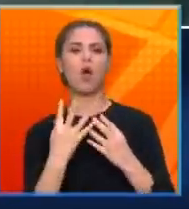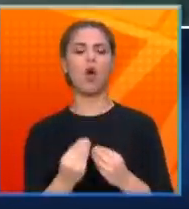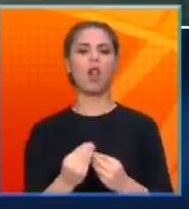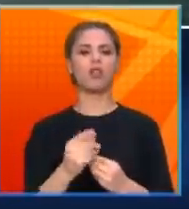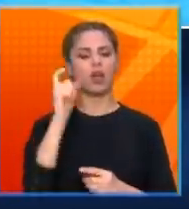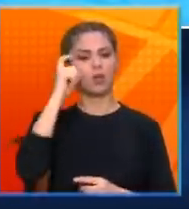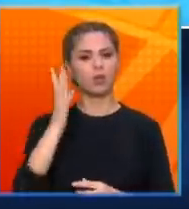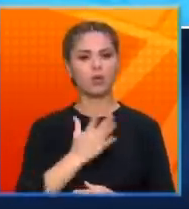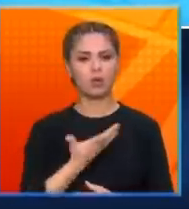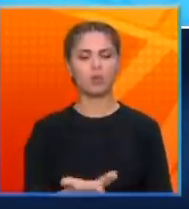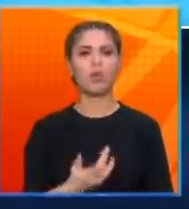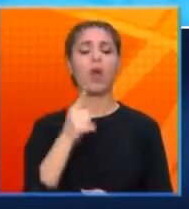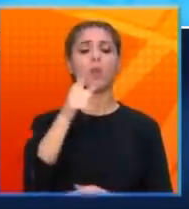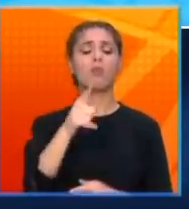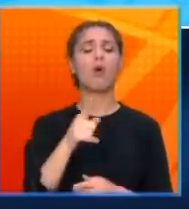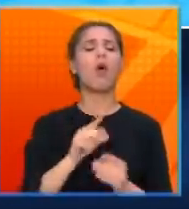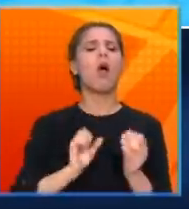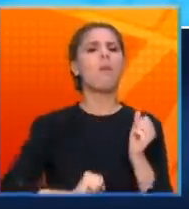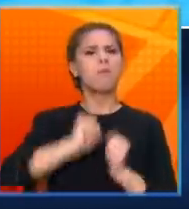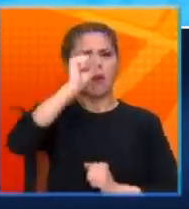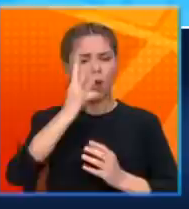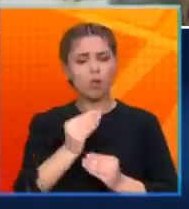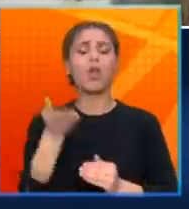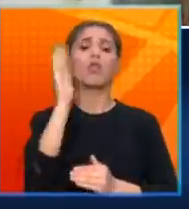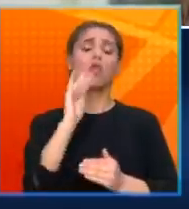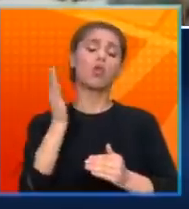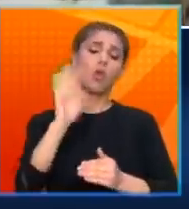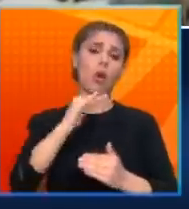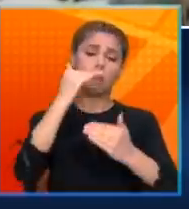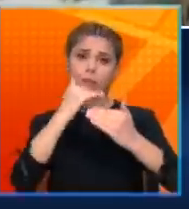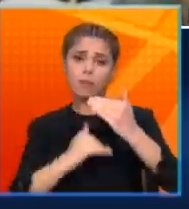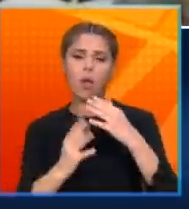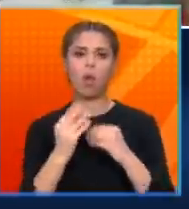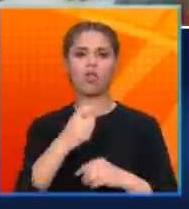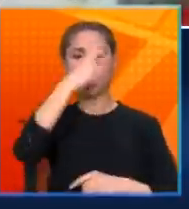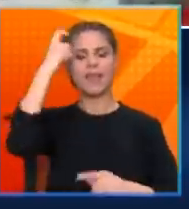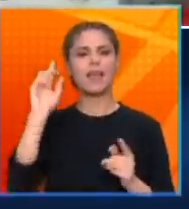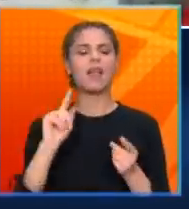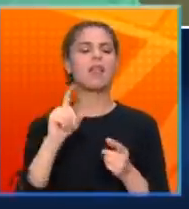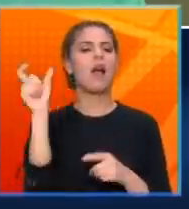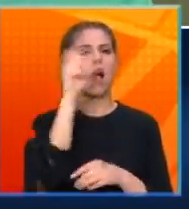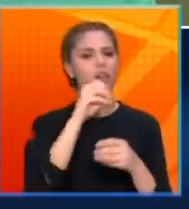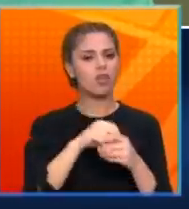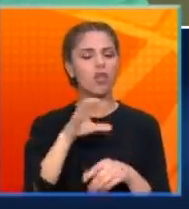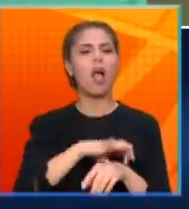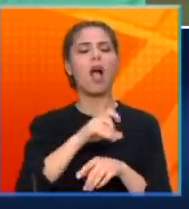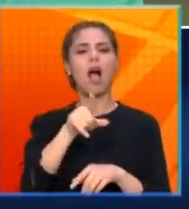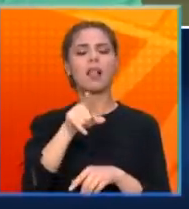girileceği belli. Belli bir pik yapacak, daha sonra gidip azalacak ama muhtemelen yaz ayları boyunca da hastalığın bir